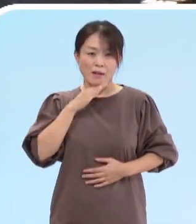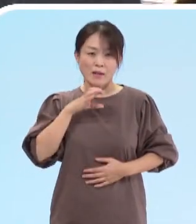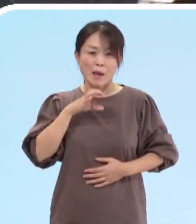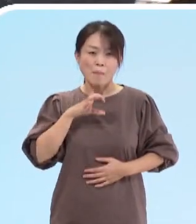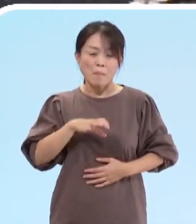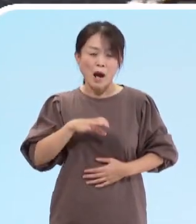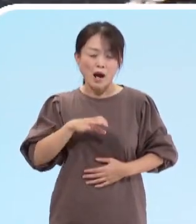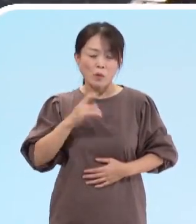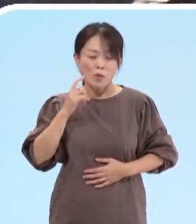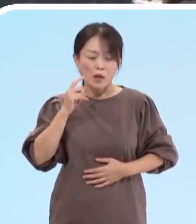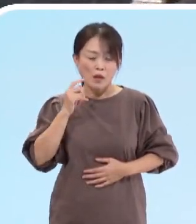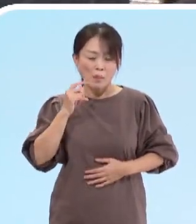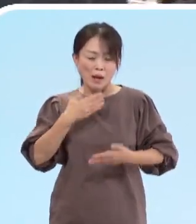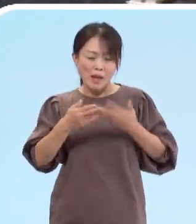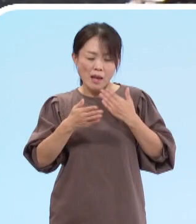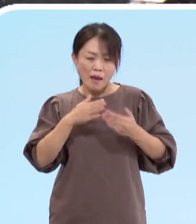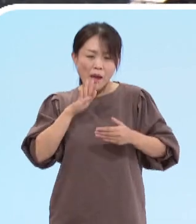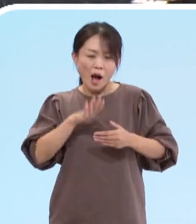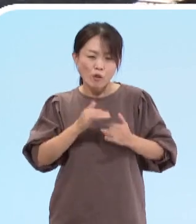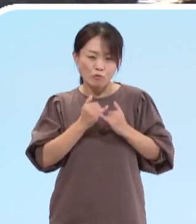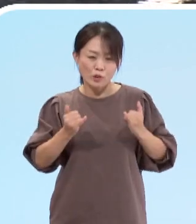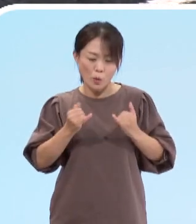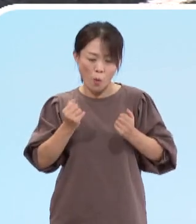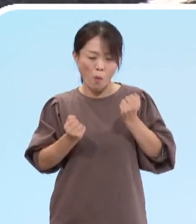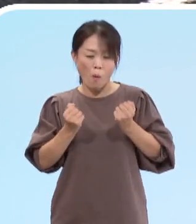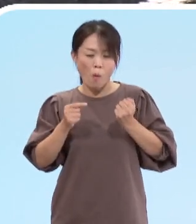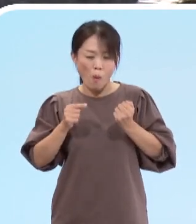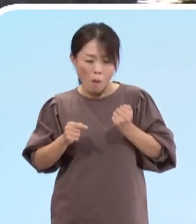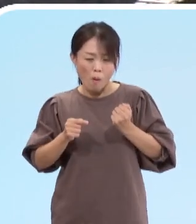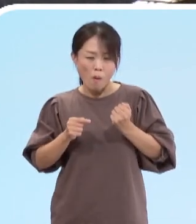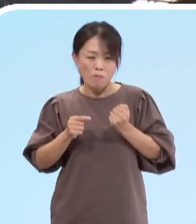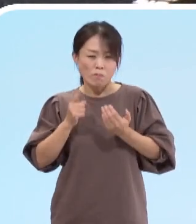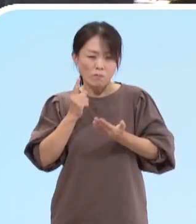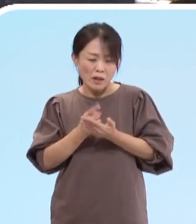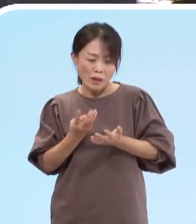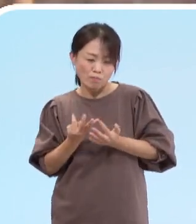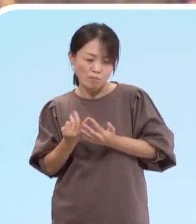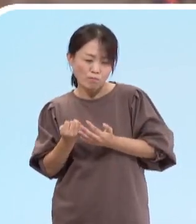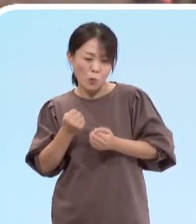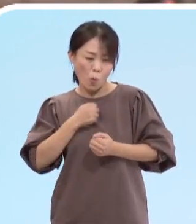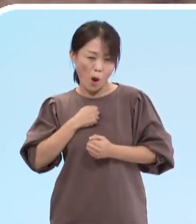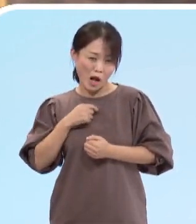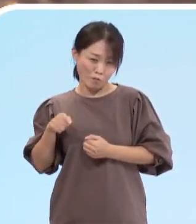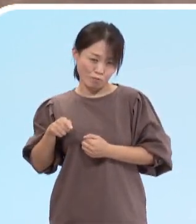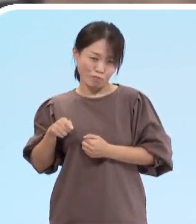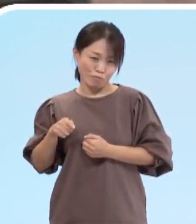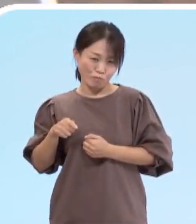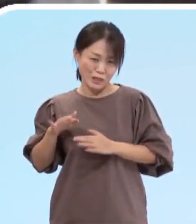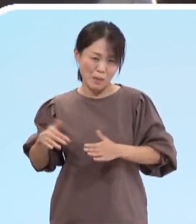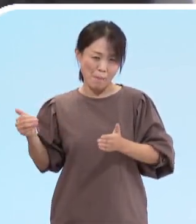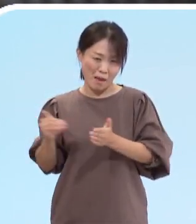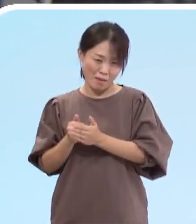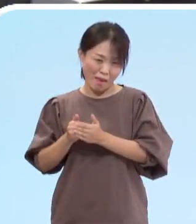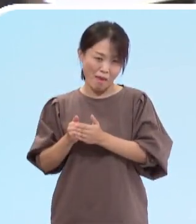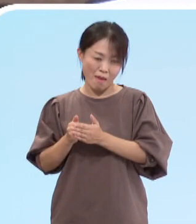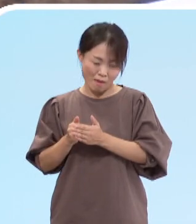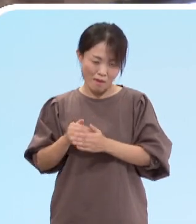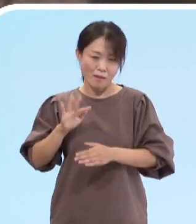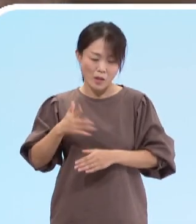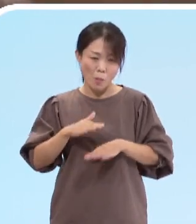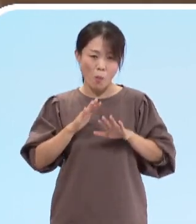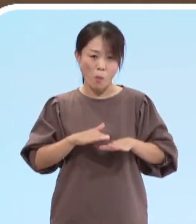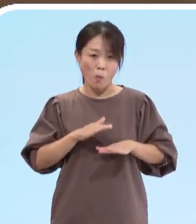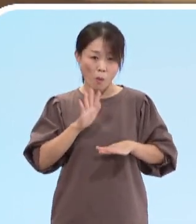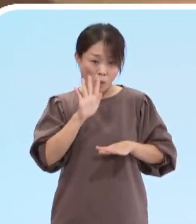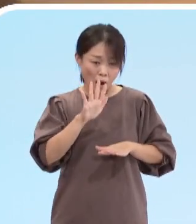現場の感といいますか、 そうですね、 乗ってる方が慣れてこないと何回やったらいいのかっていうのが分から